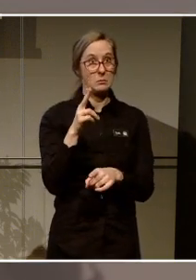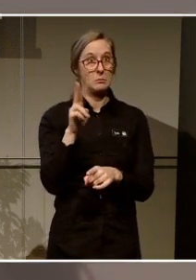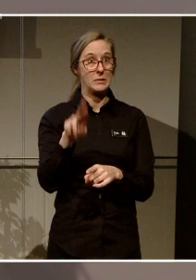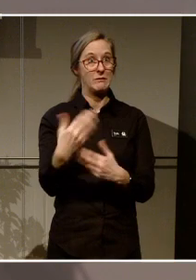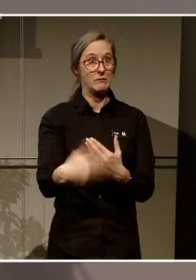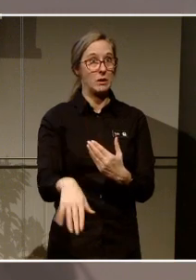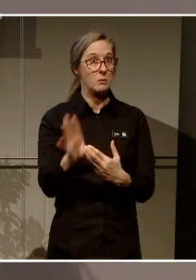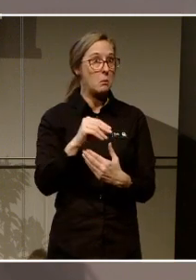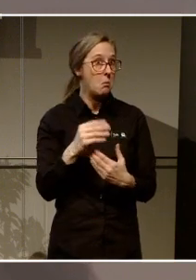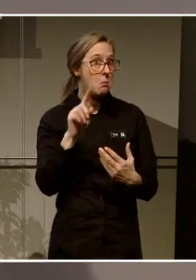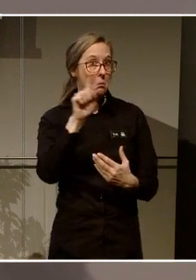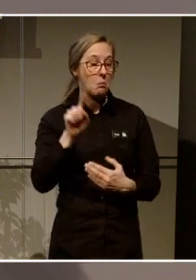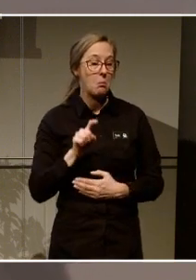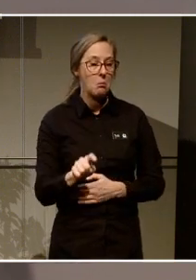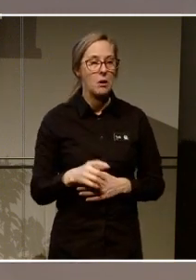tiden?